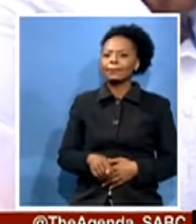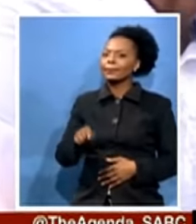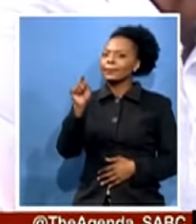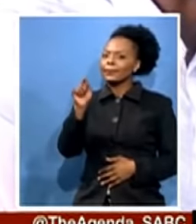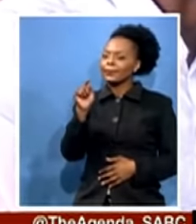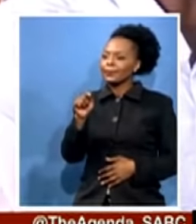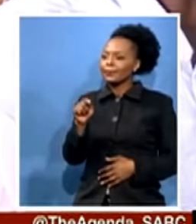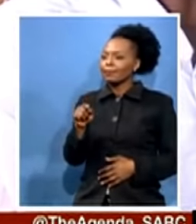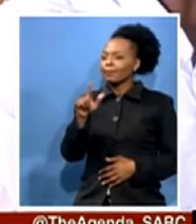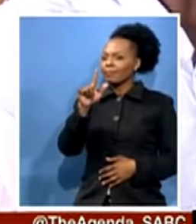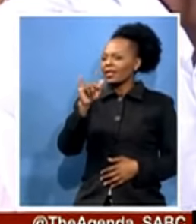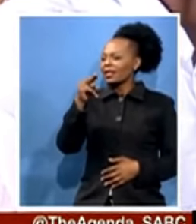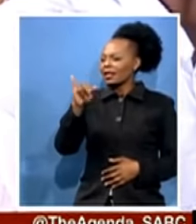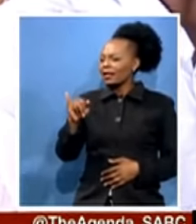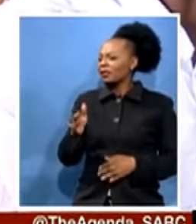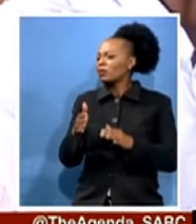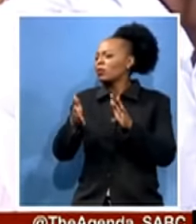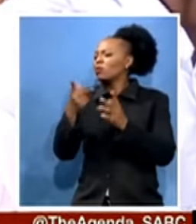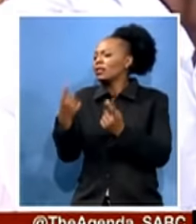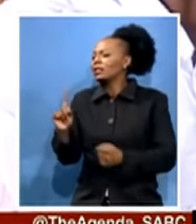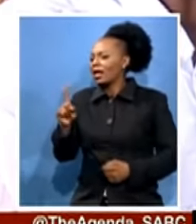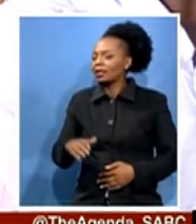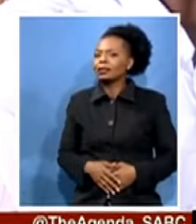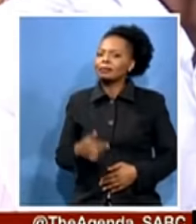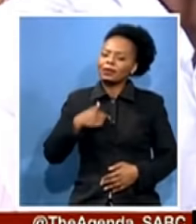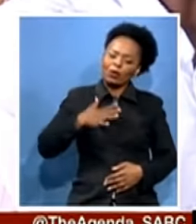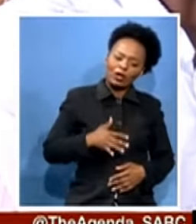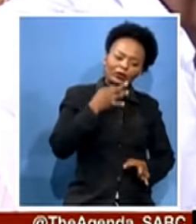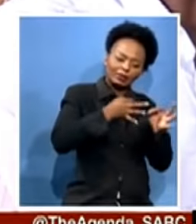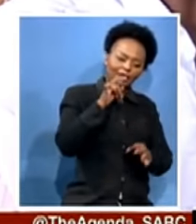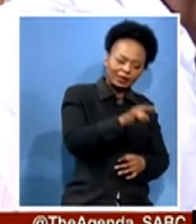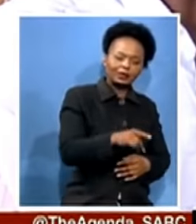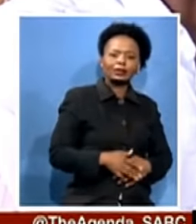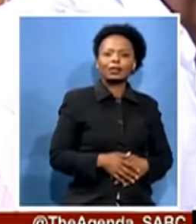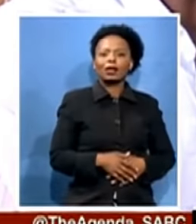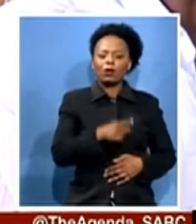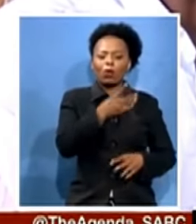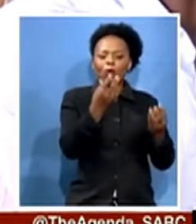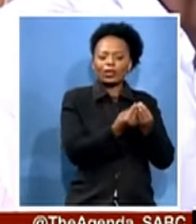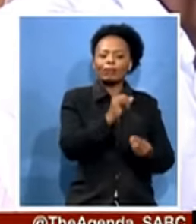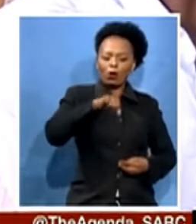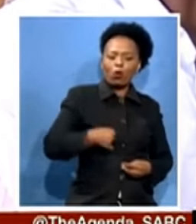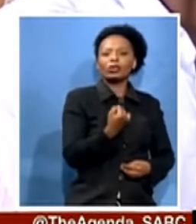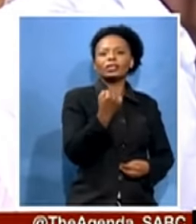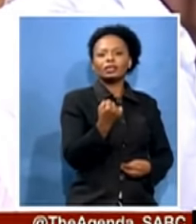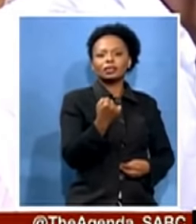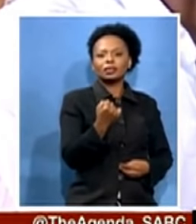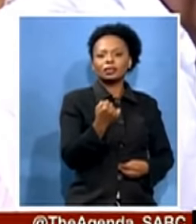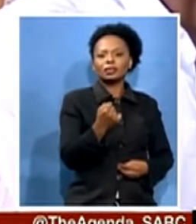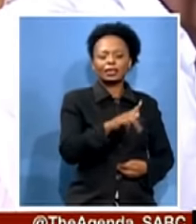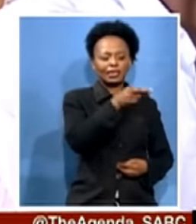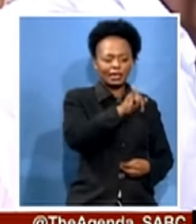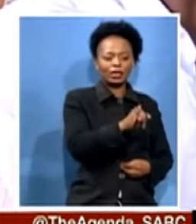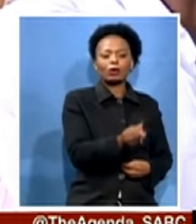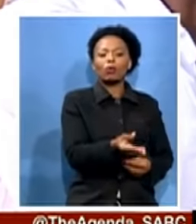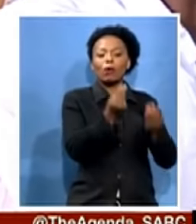nomakoti yingakho ngifisa mina sihambe siye lapho umakoti lo omtholile ke esese Westville wamletha